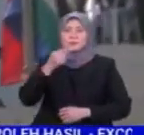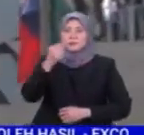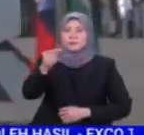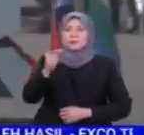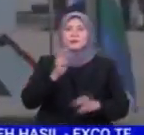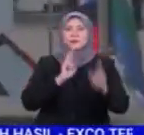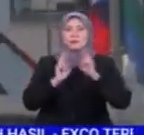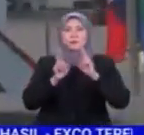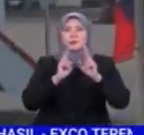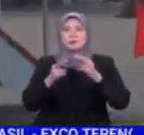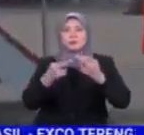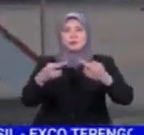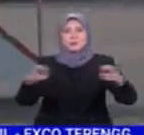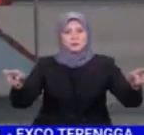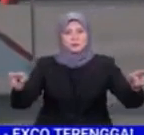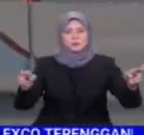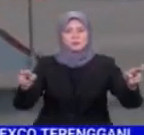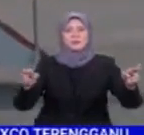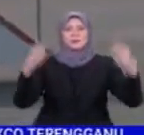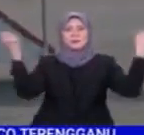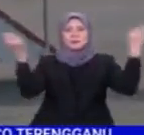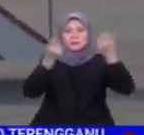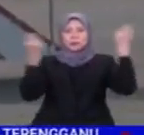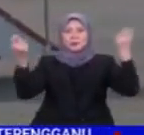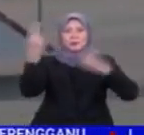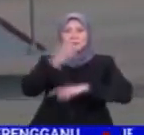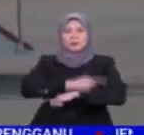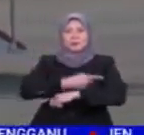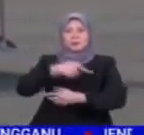ketika berucap merasmikan Majlis Sambutan Hari